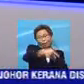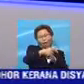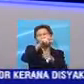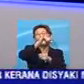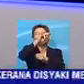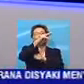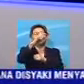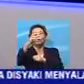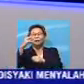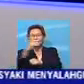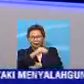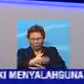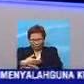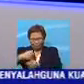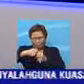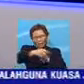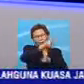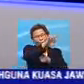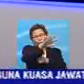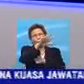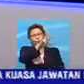rm200,000 manakala anaknya